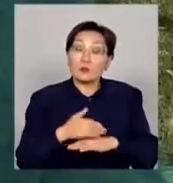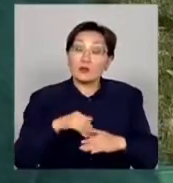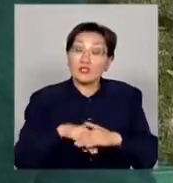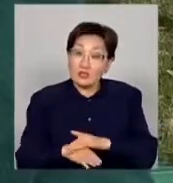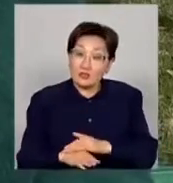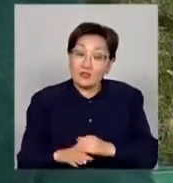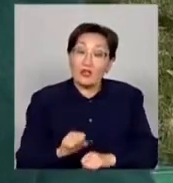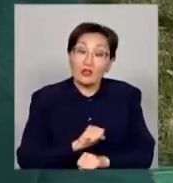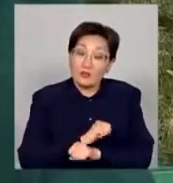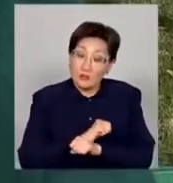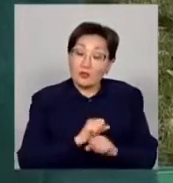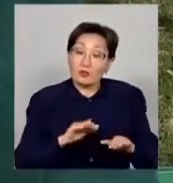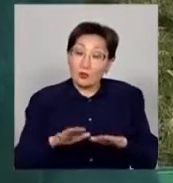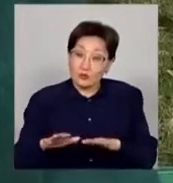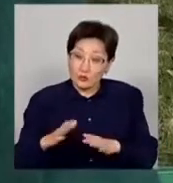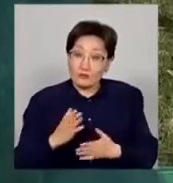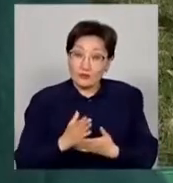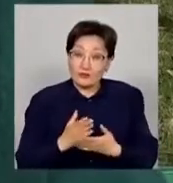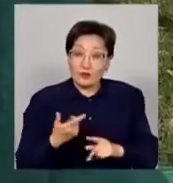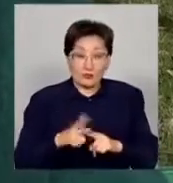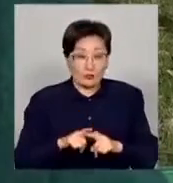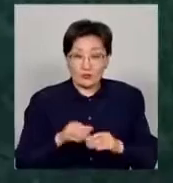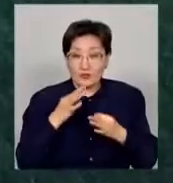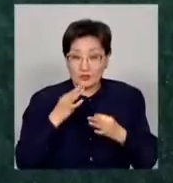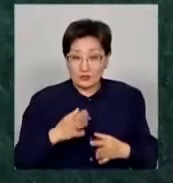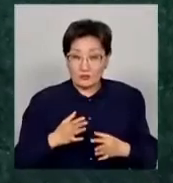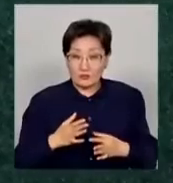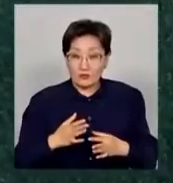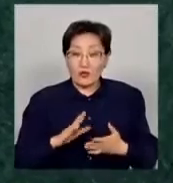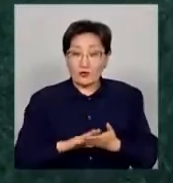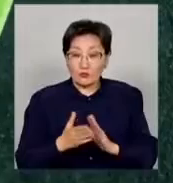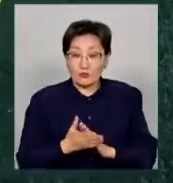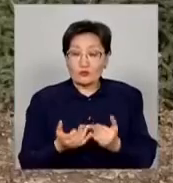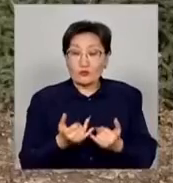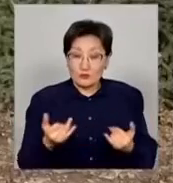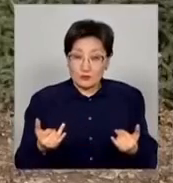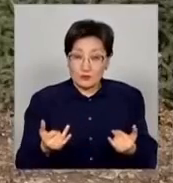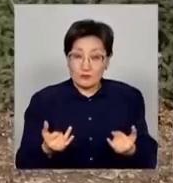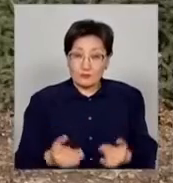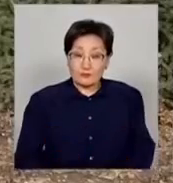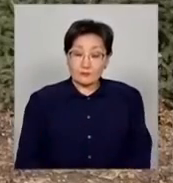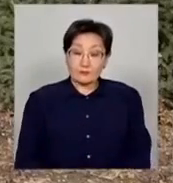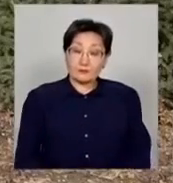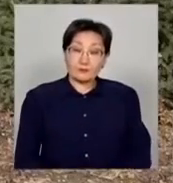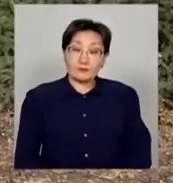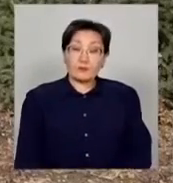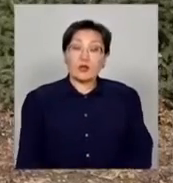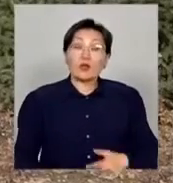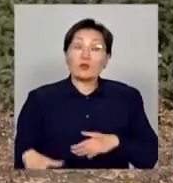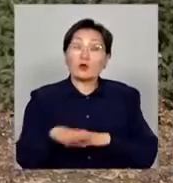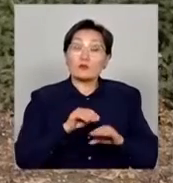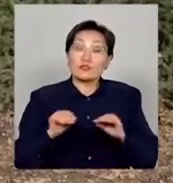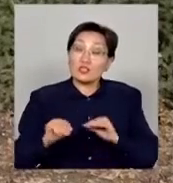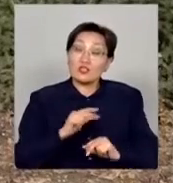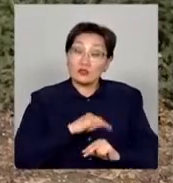демалатын орын болып бізге. Тым жақсы условия жасап берді. Мы стали узнавать. Ауланы